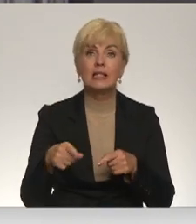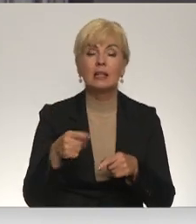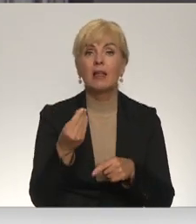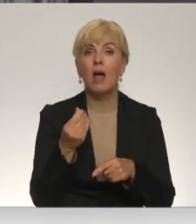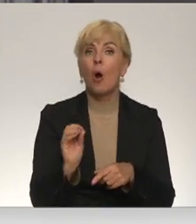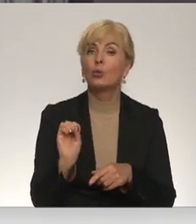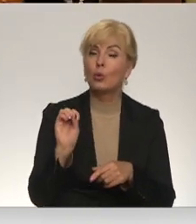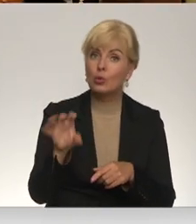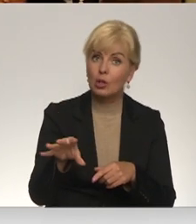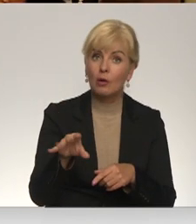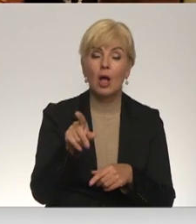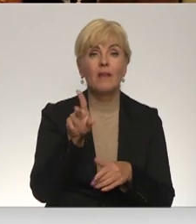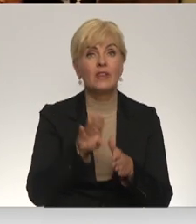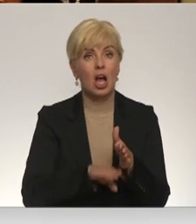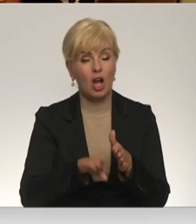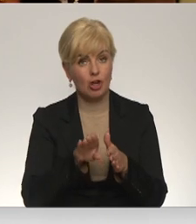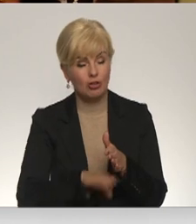naudu, tas ir liekas vienkāršāk.